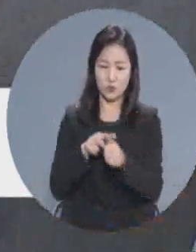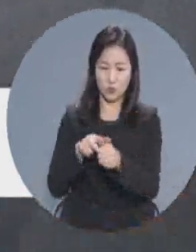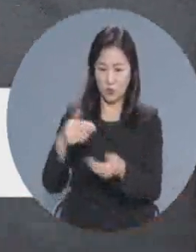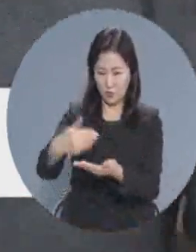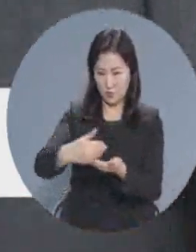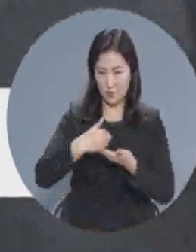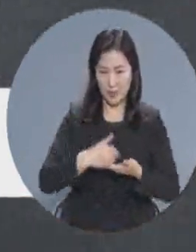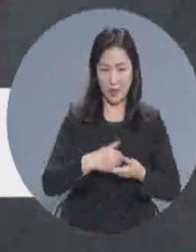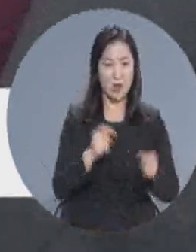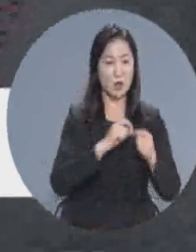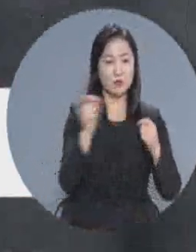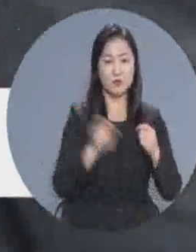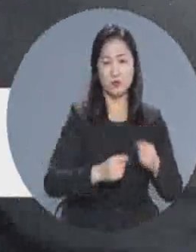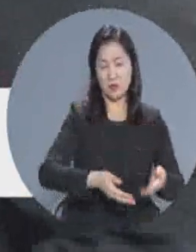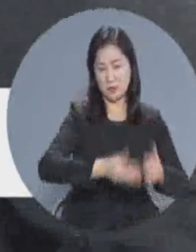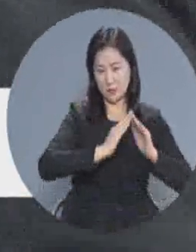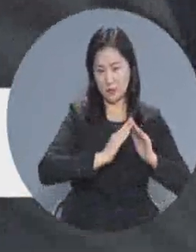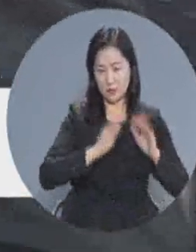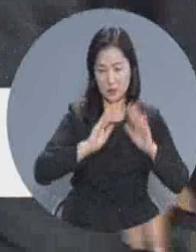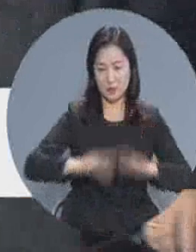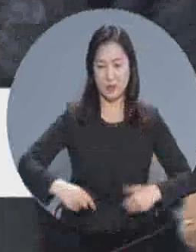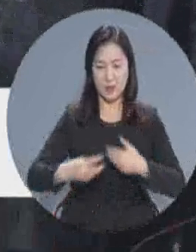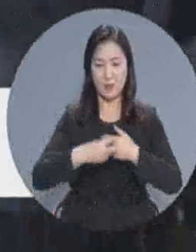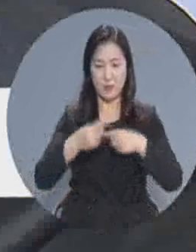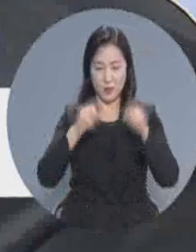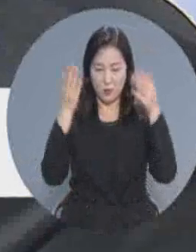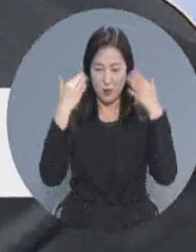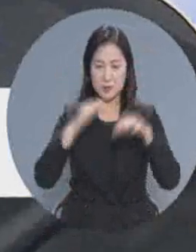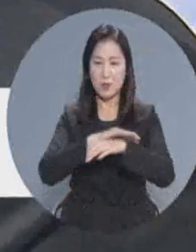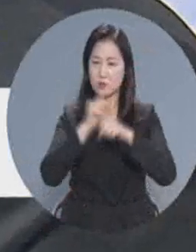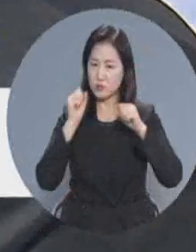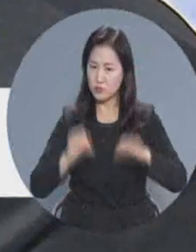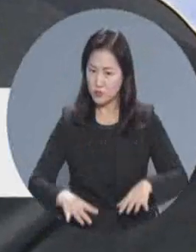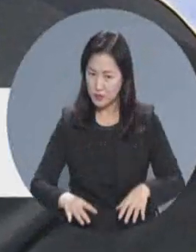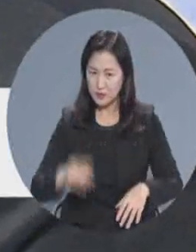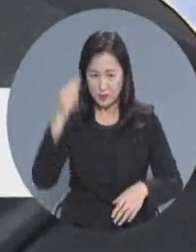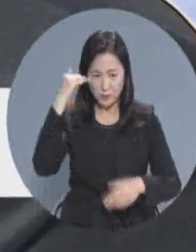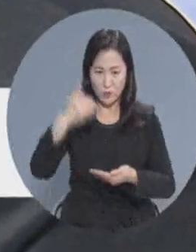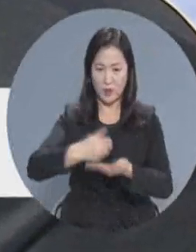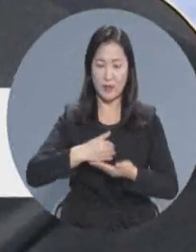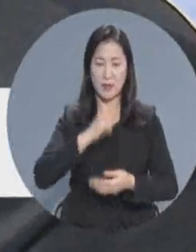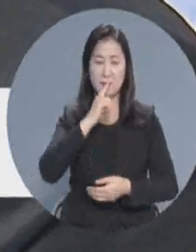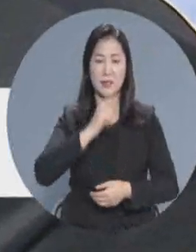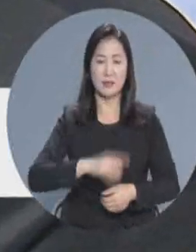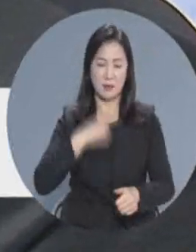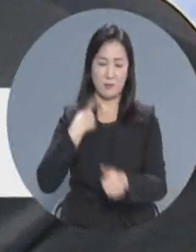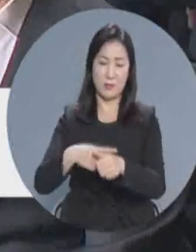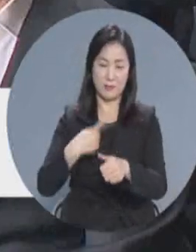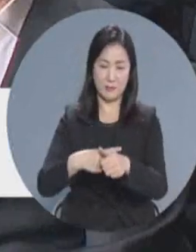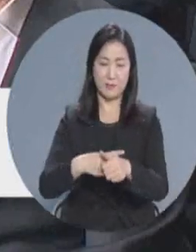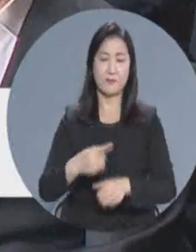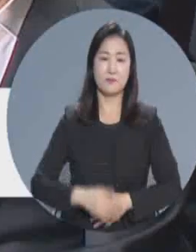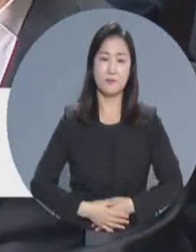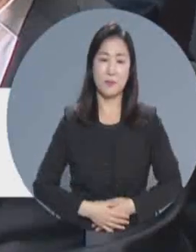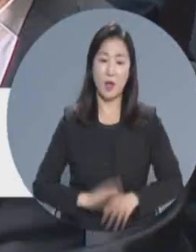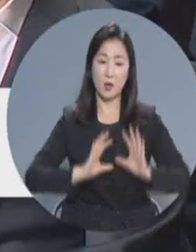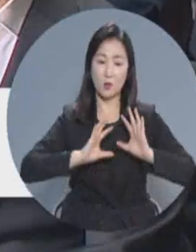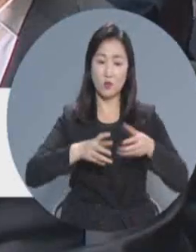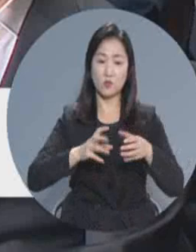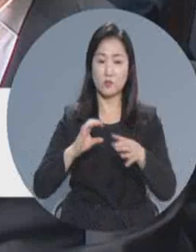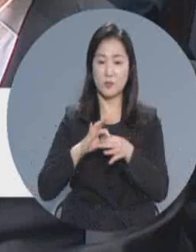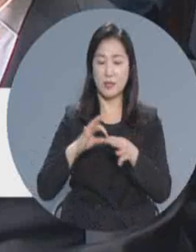설치는 전남 의대 설립을 철회 또는 백지화하겠다는 의도를 노골화한 것이라고 비판하고